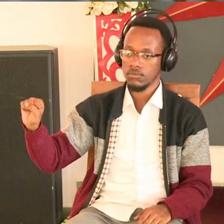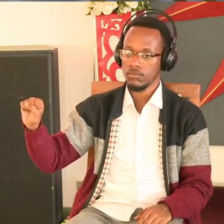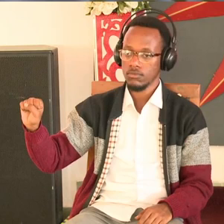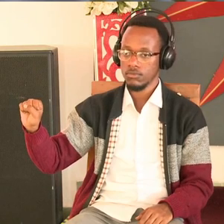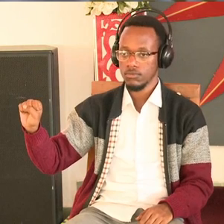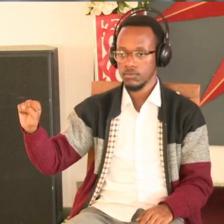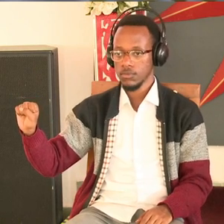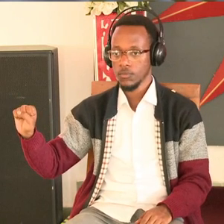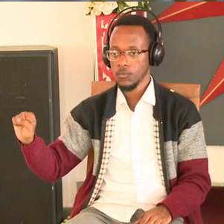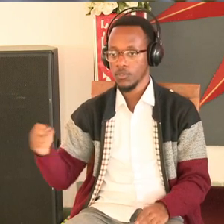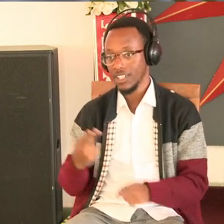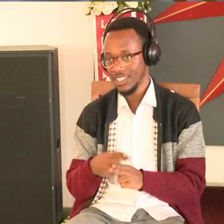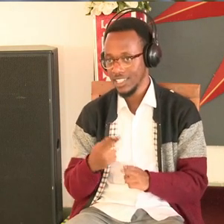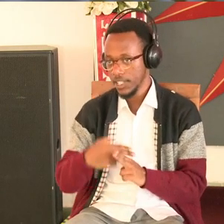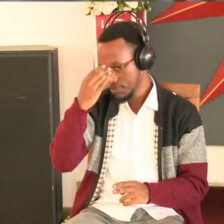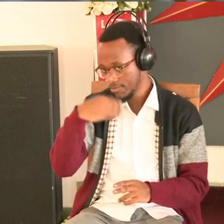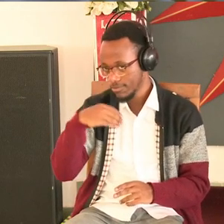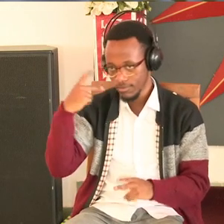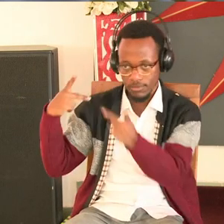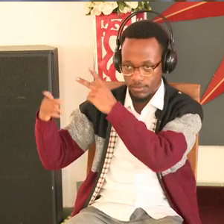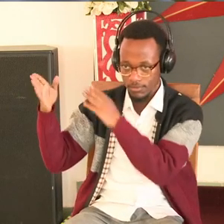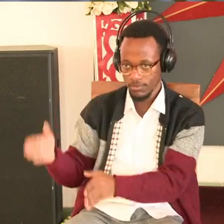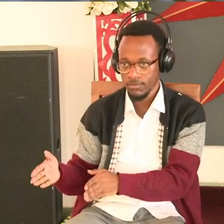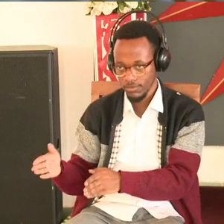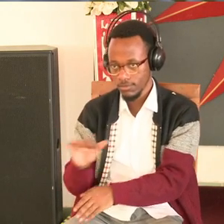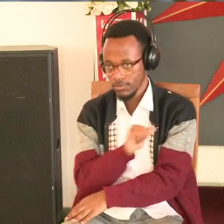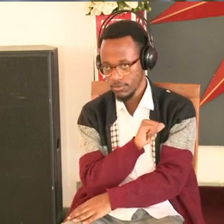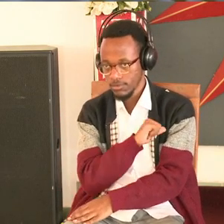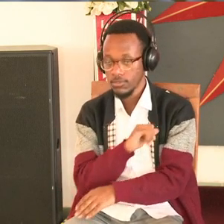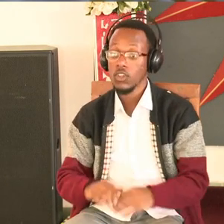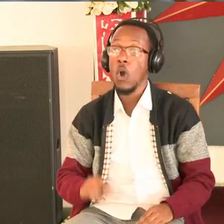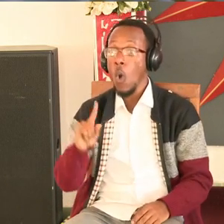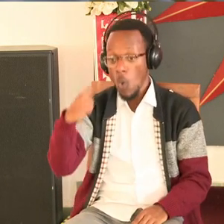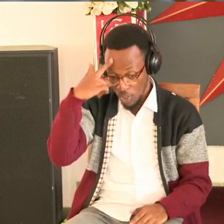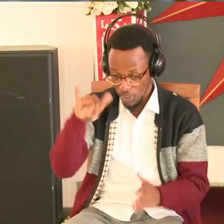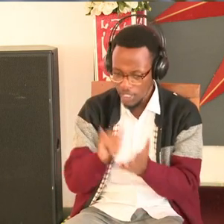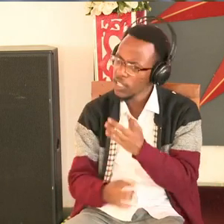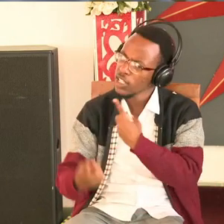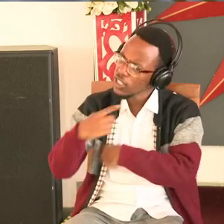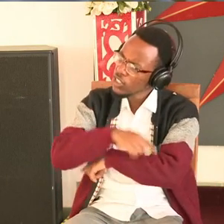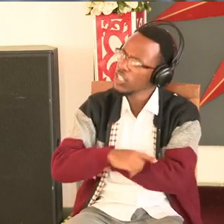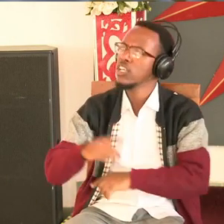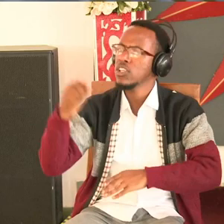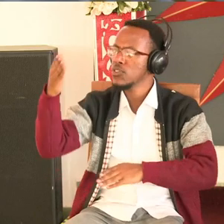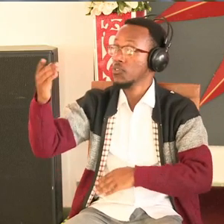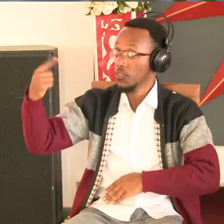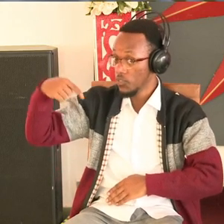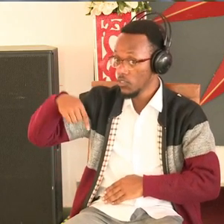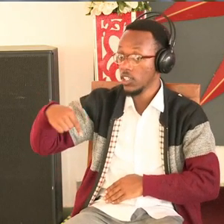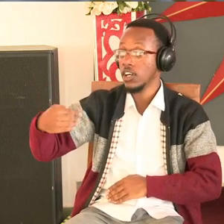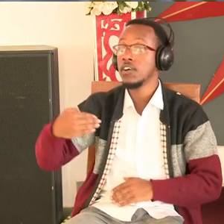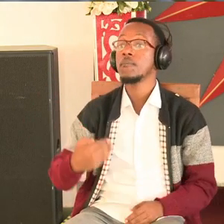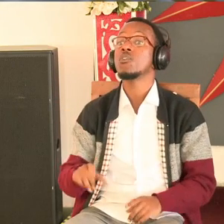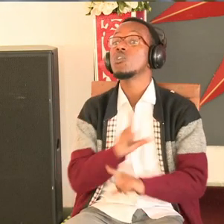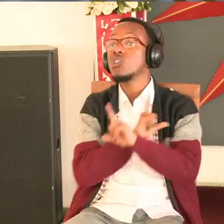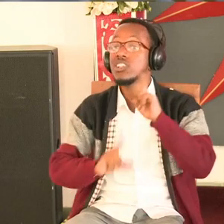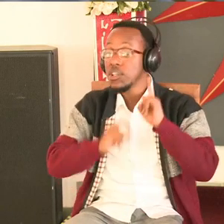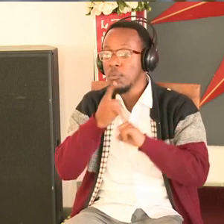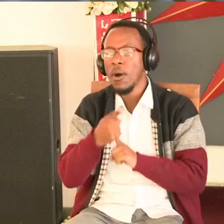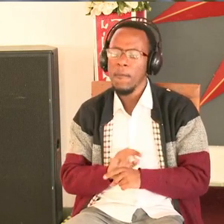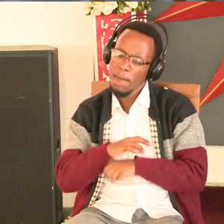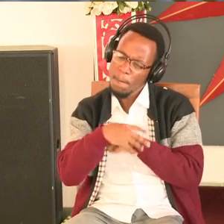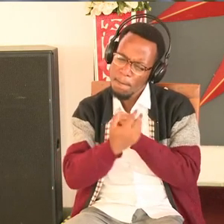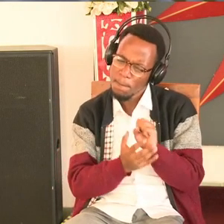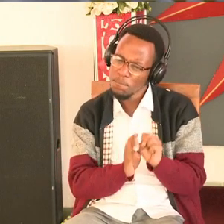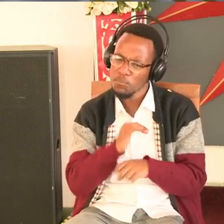Sachez que des jours viendront. Mumenye dore iminsi izaza niko Uwiteka Imana ivuga. Nzateza inzara